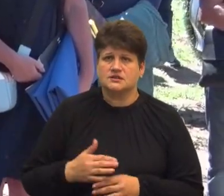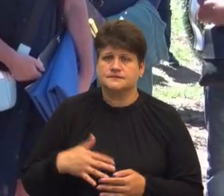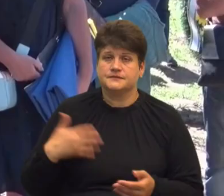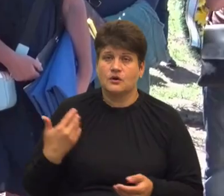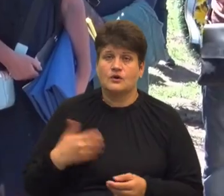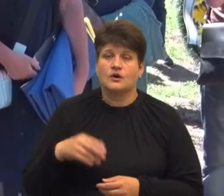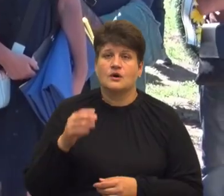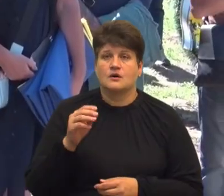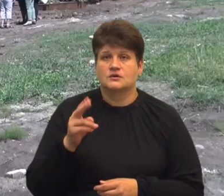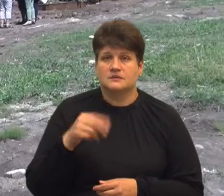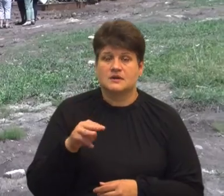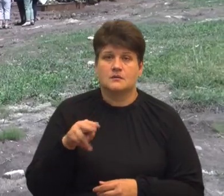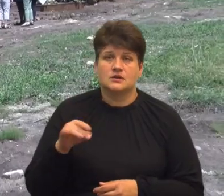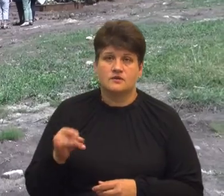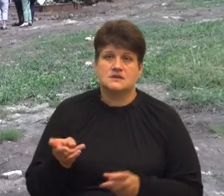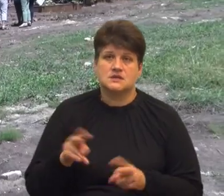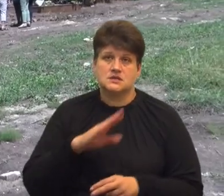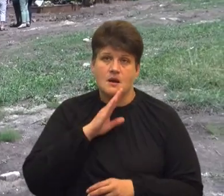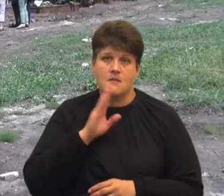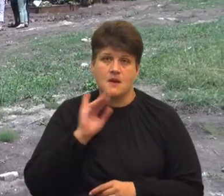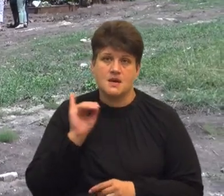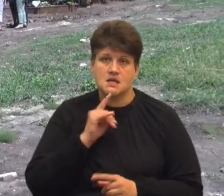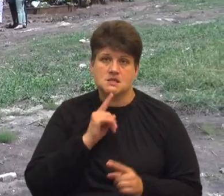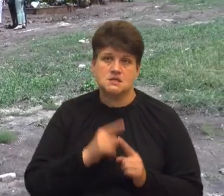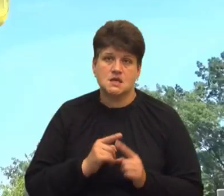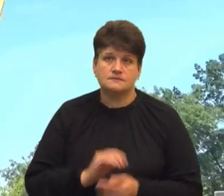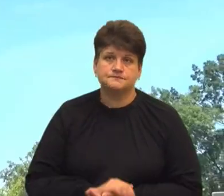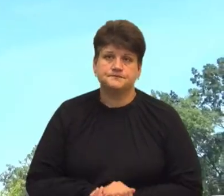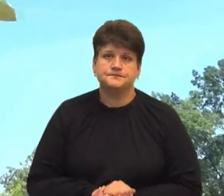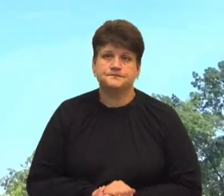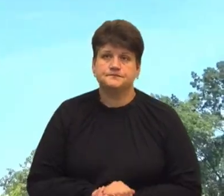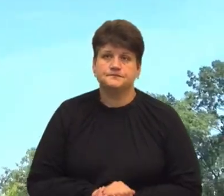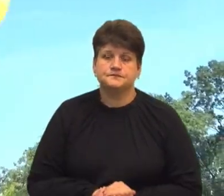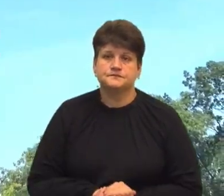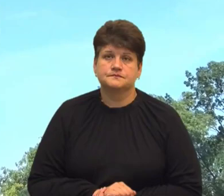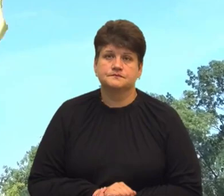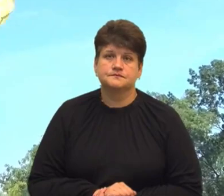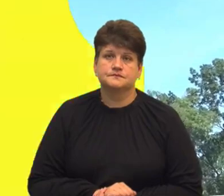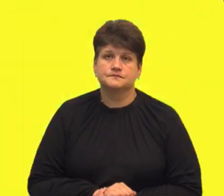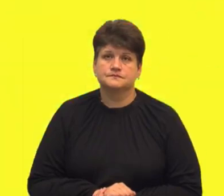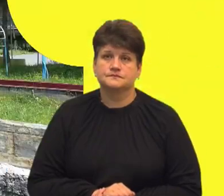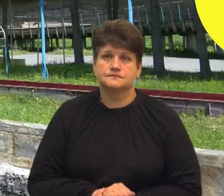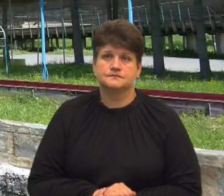Петрова залишилась мама та сестра Наталія Бончук Василь Панчук суспільні новини Тернопіль